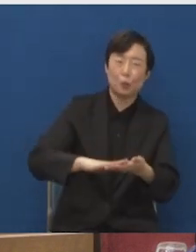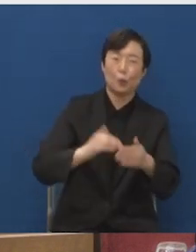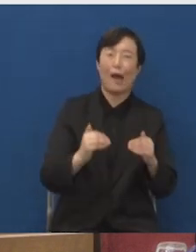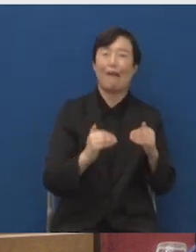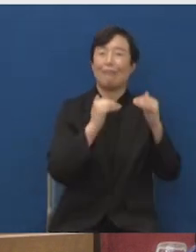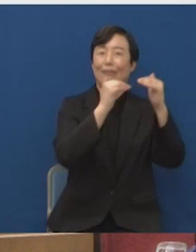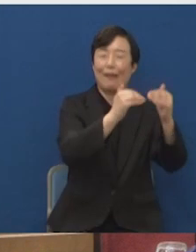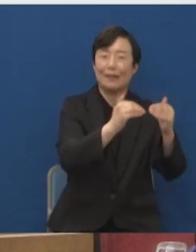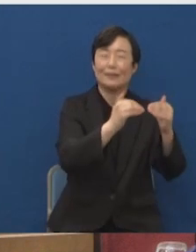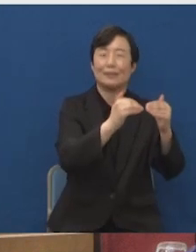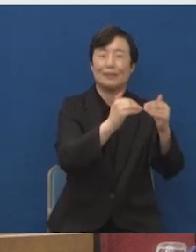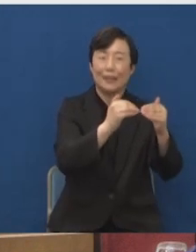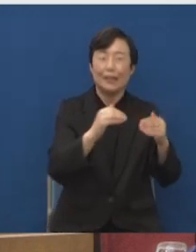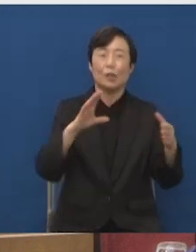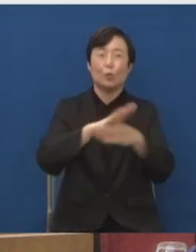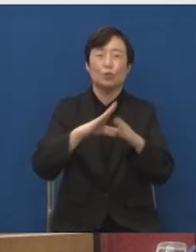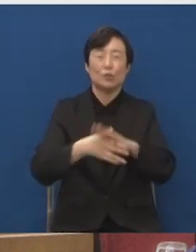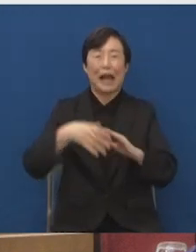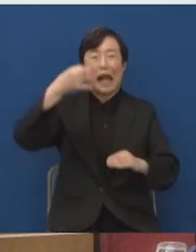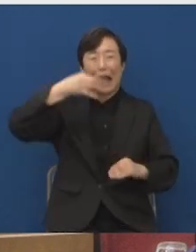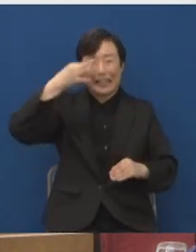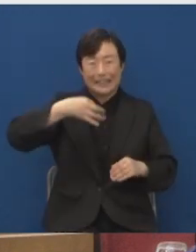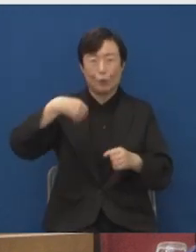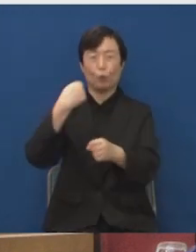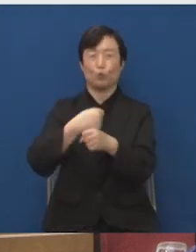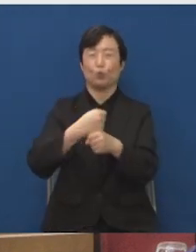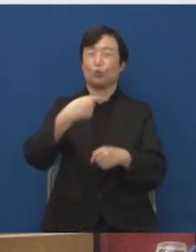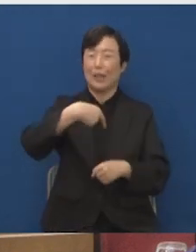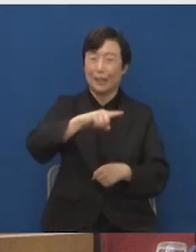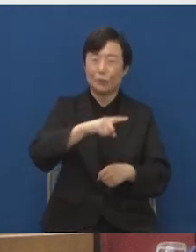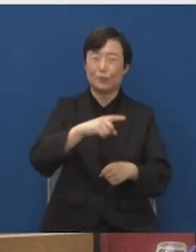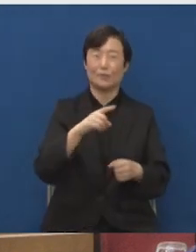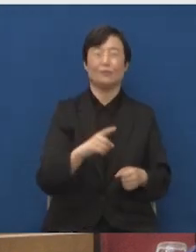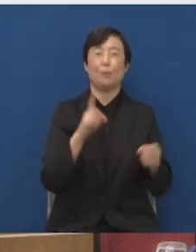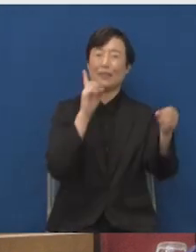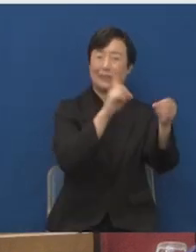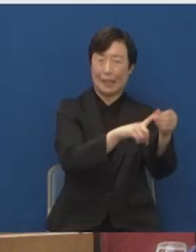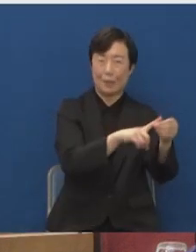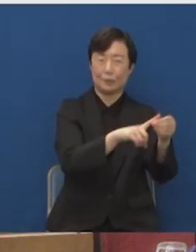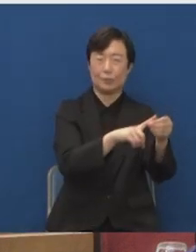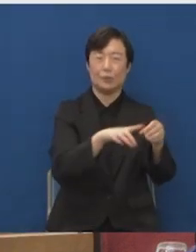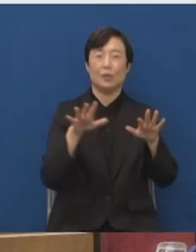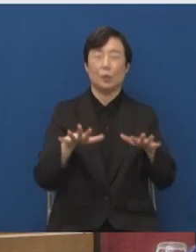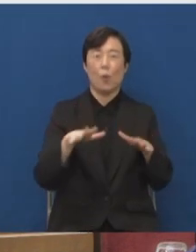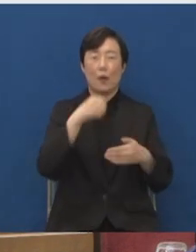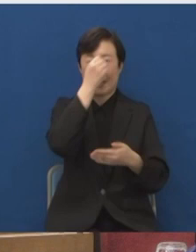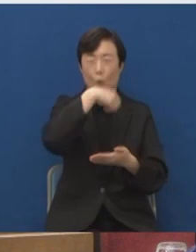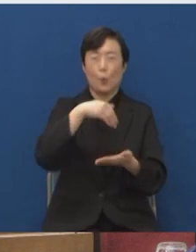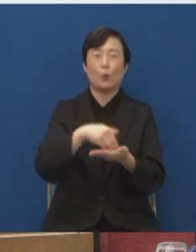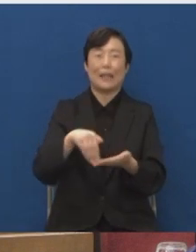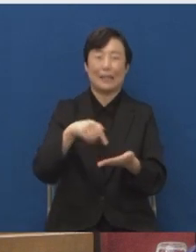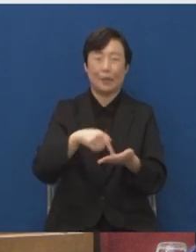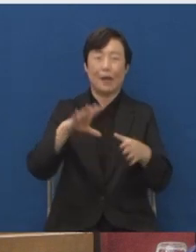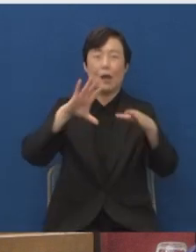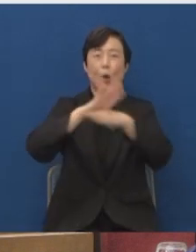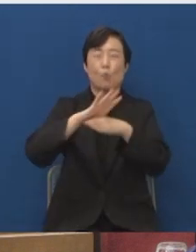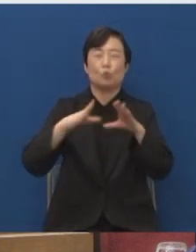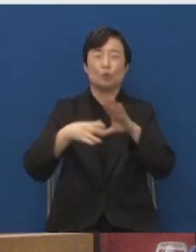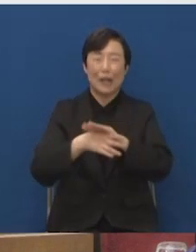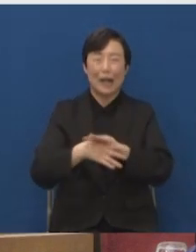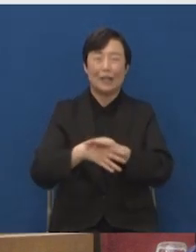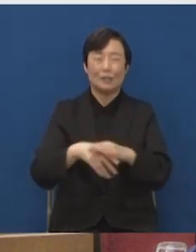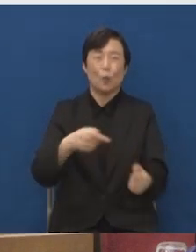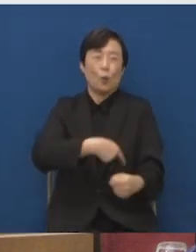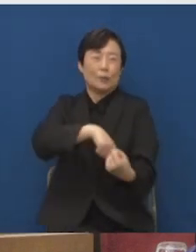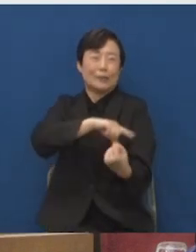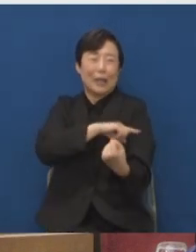な文化的な価値の創出を目指してまいります。この度の予算では、文化の力で国内外から選ばれる